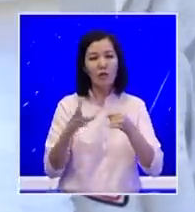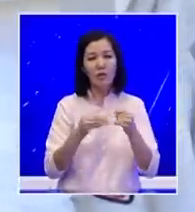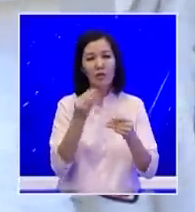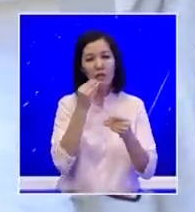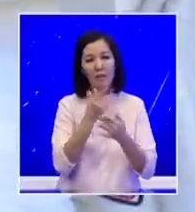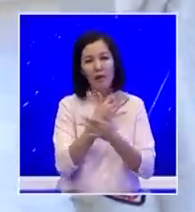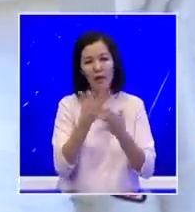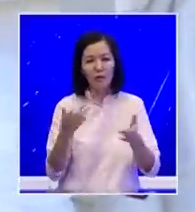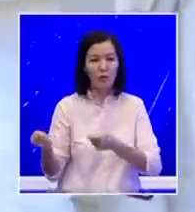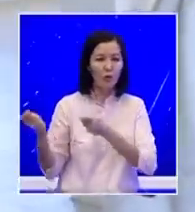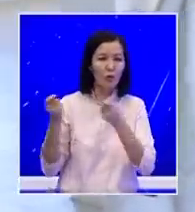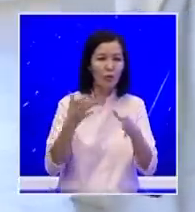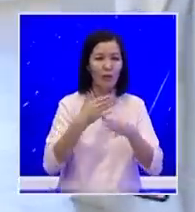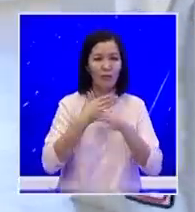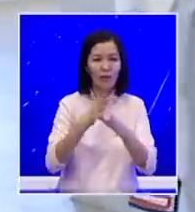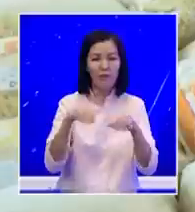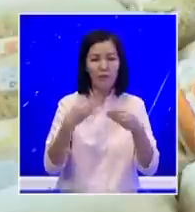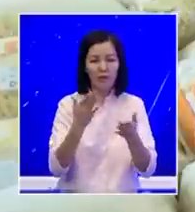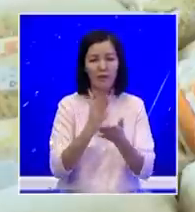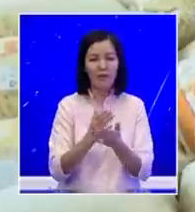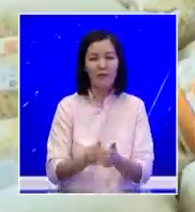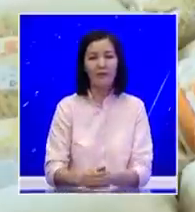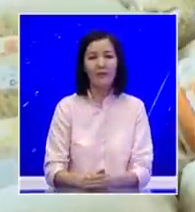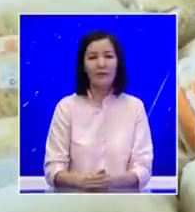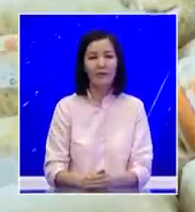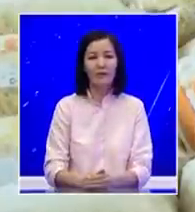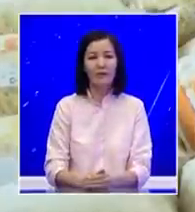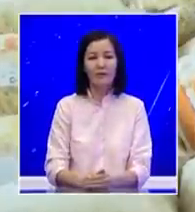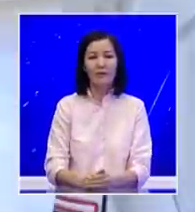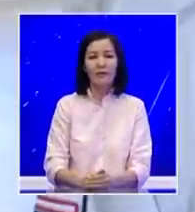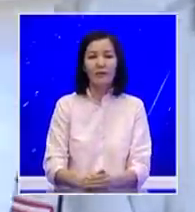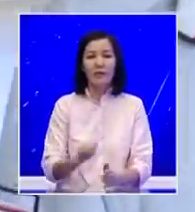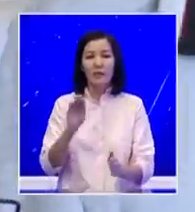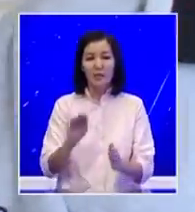азық-түлік пен қол ұшын созып көмектесіп жатыр. Еңбек деген баладан